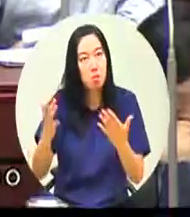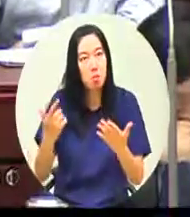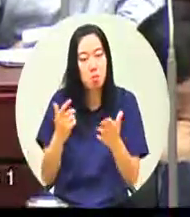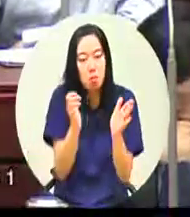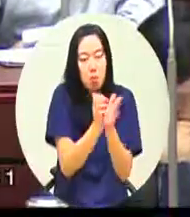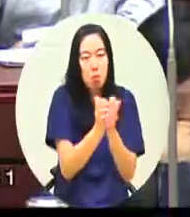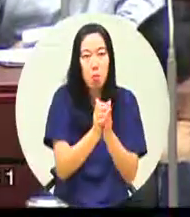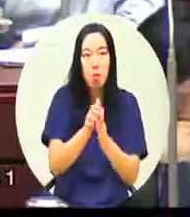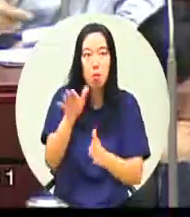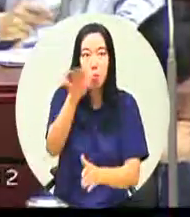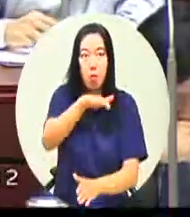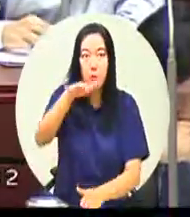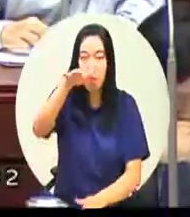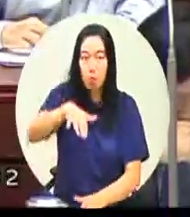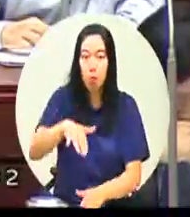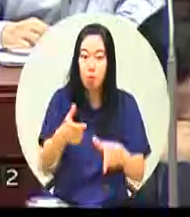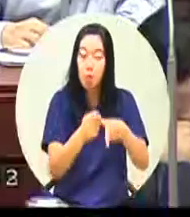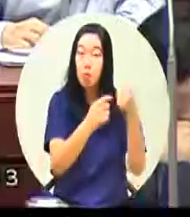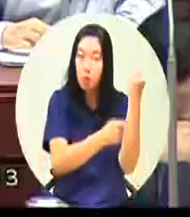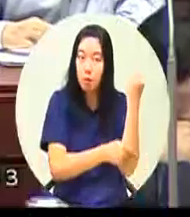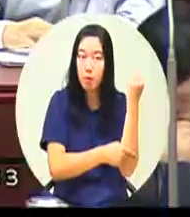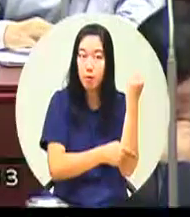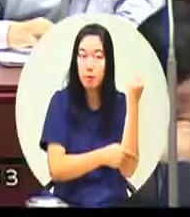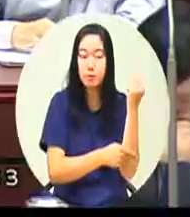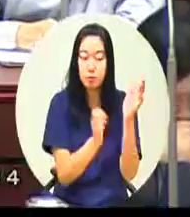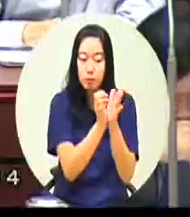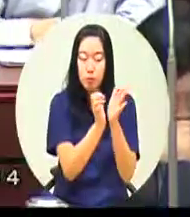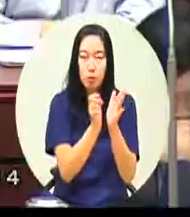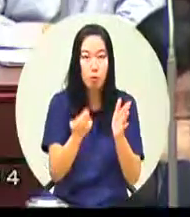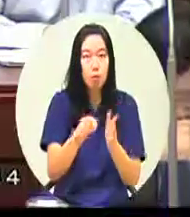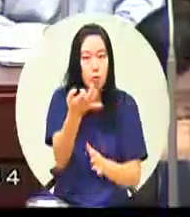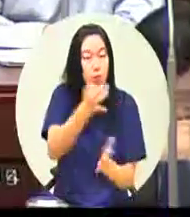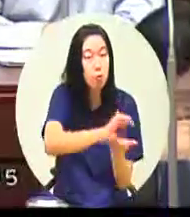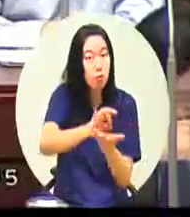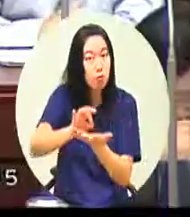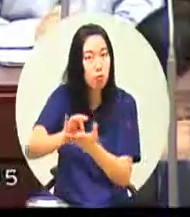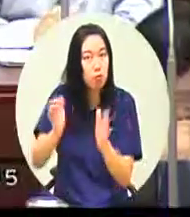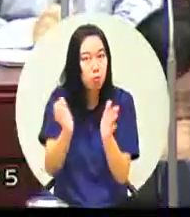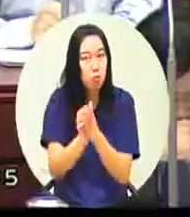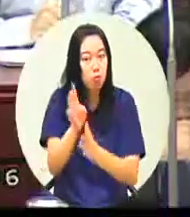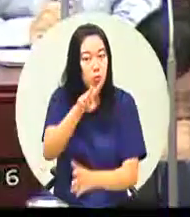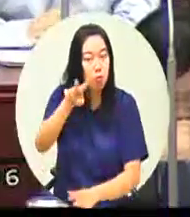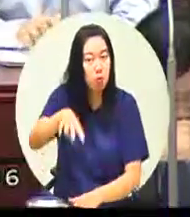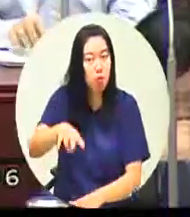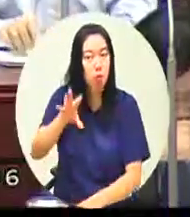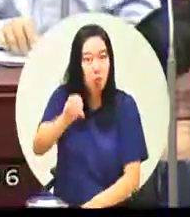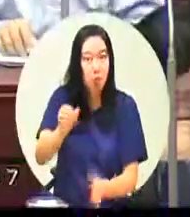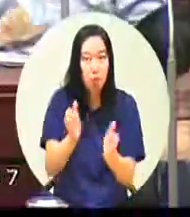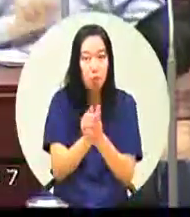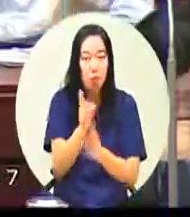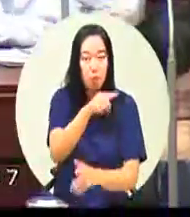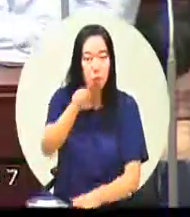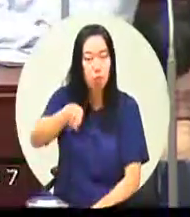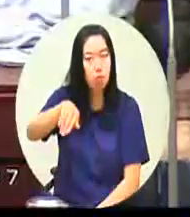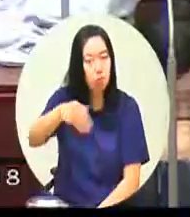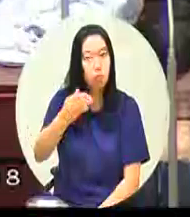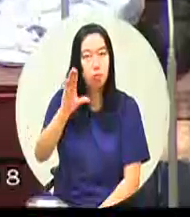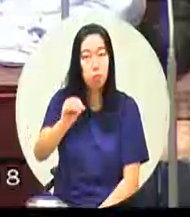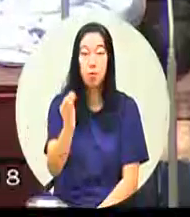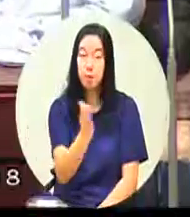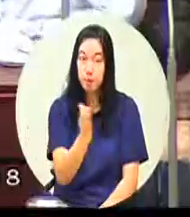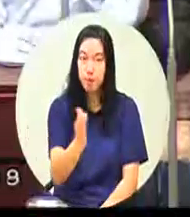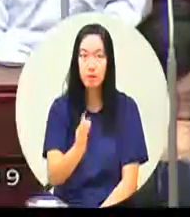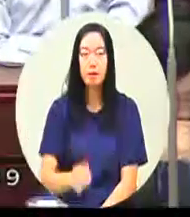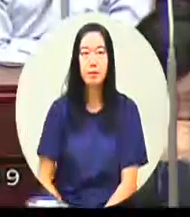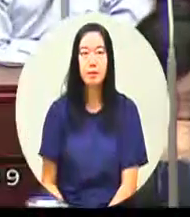近5000公尺哈，那这5000公尺呢的经费，将近快2000万哈，1900万左右哈。那目